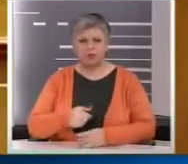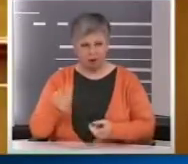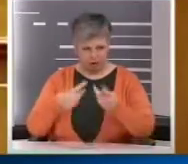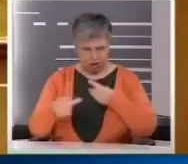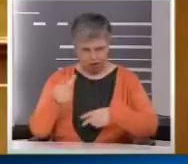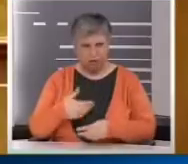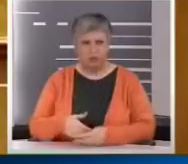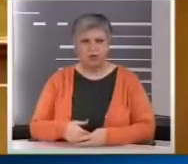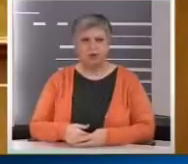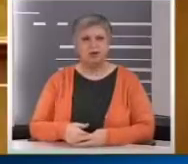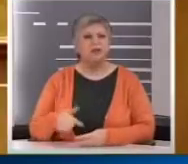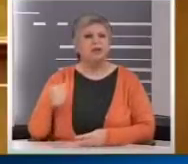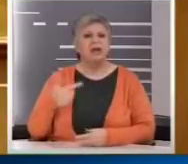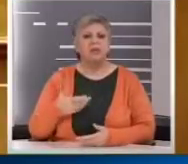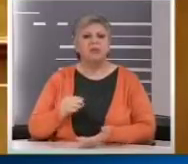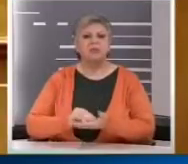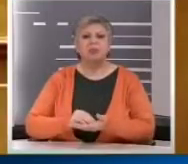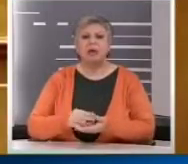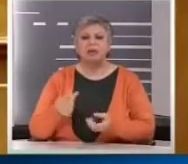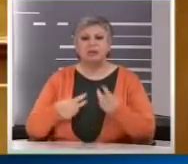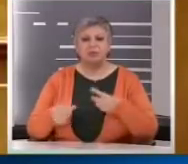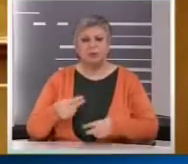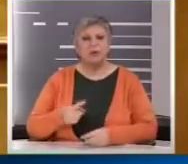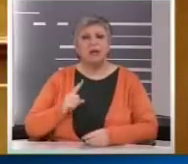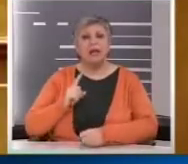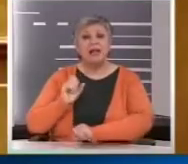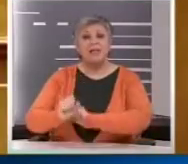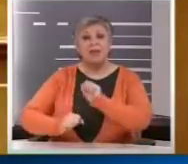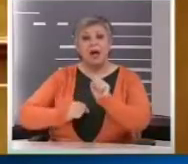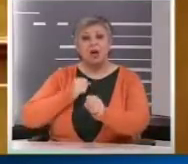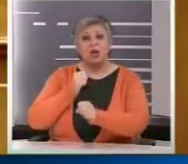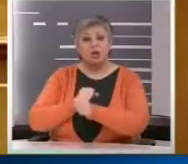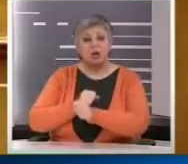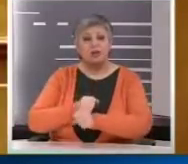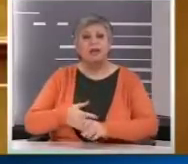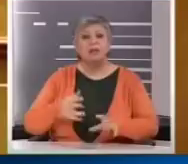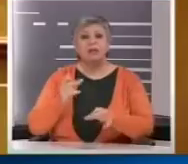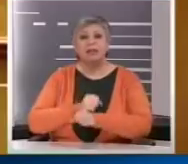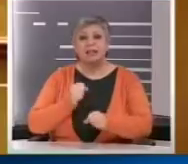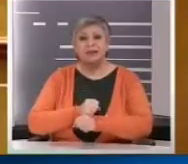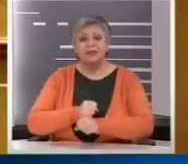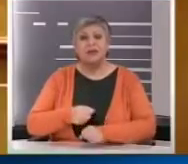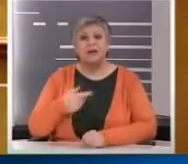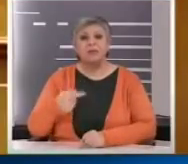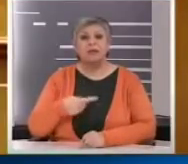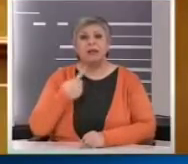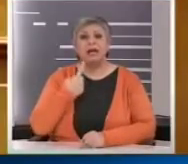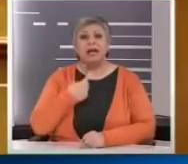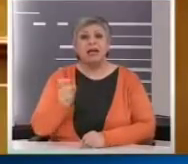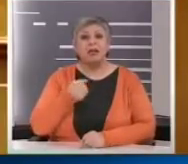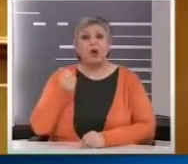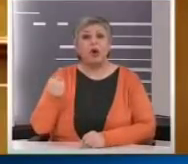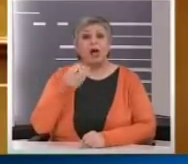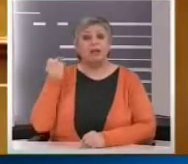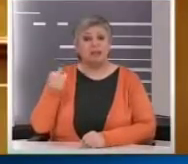από χρόνο από την ανακοίνωσή της, ήδη 100 από τα 143 ασθενοφόρα της δωρεάς του Νιάρχου έχουν